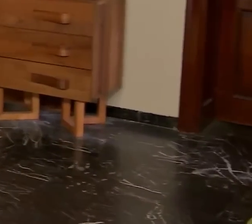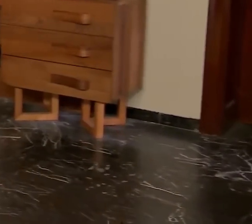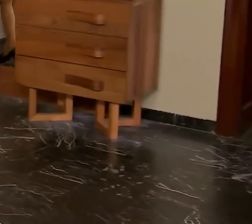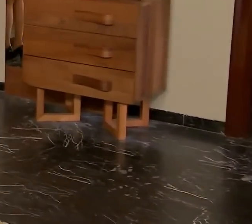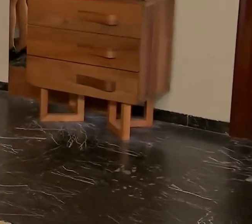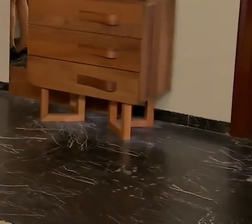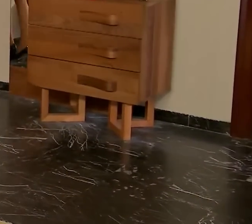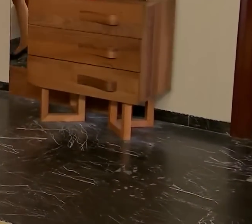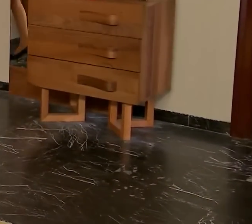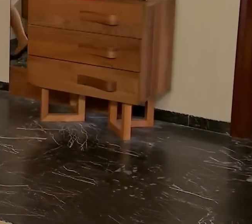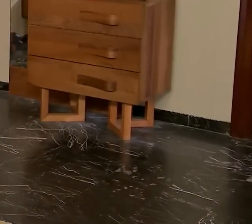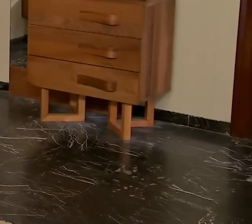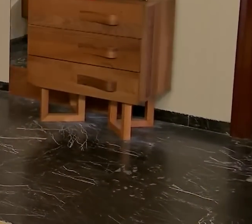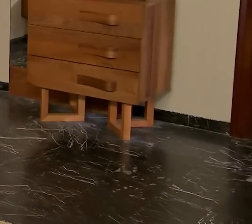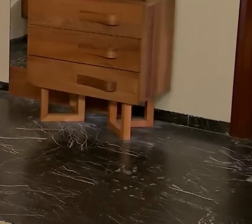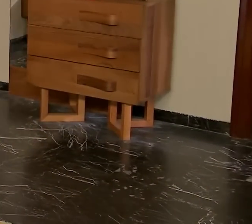Kapağı kapattı.